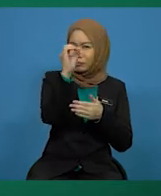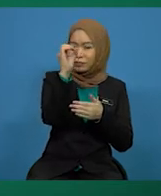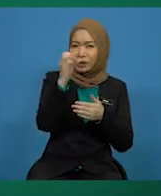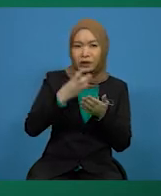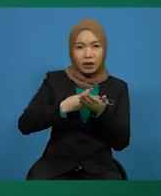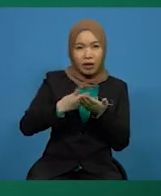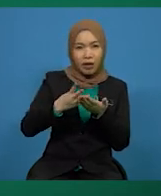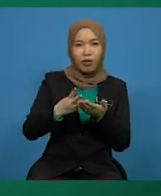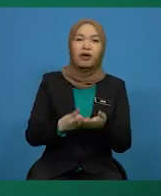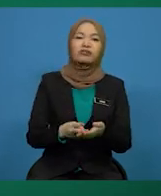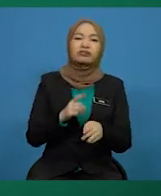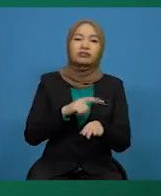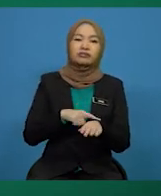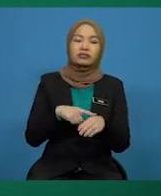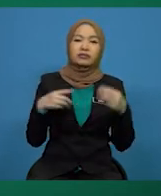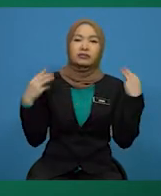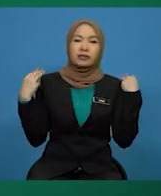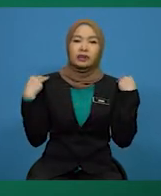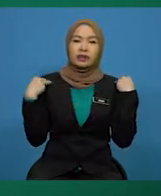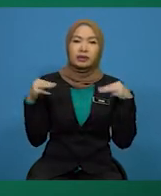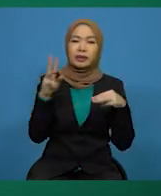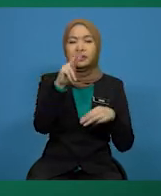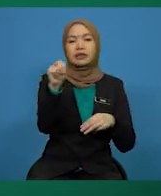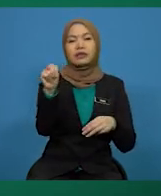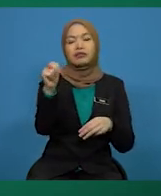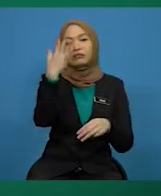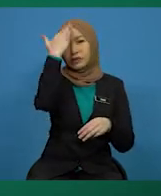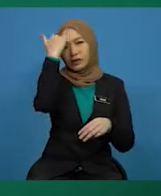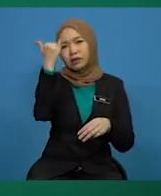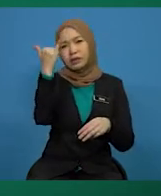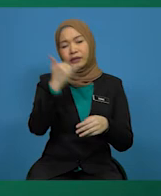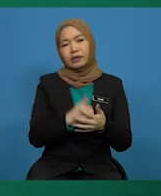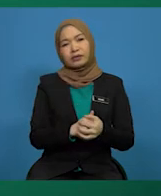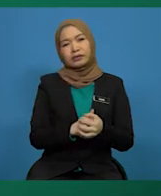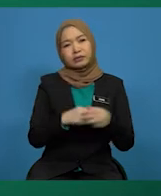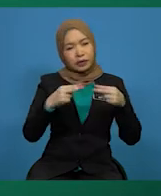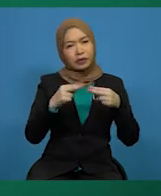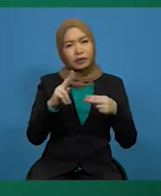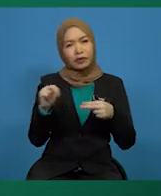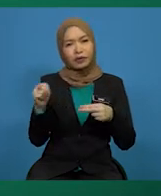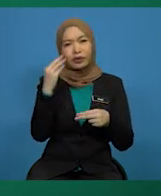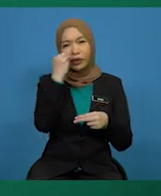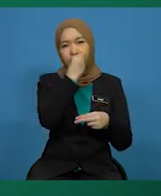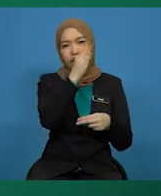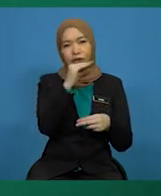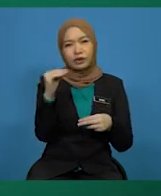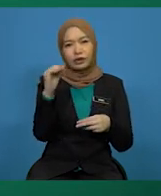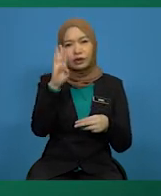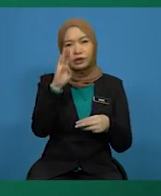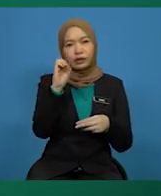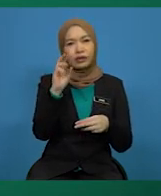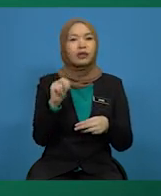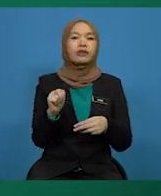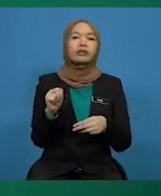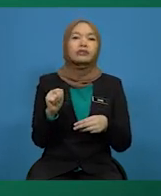penawaran wang di pasaran. Kenapa? Sebab hubungan antara kadar bunga dengan